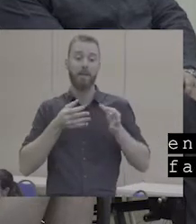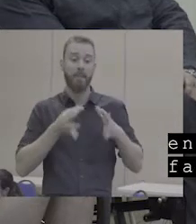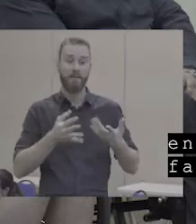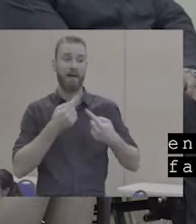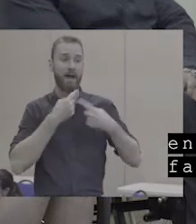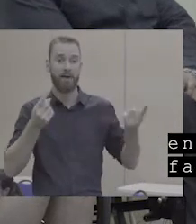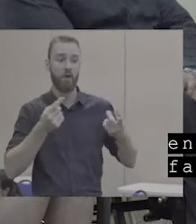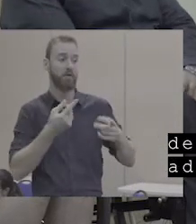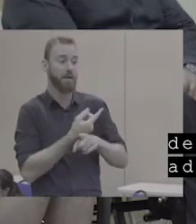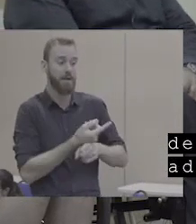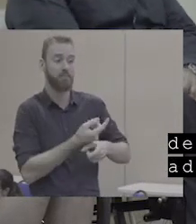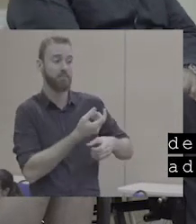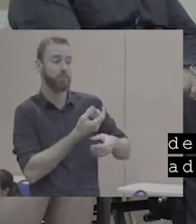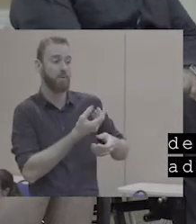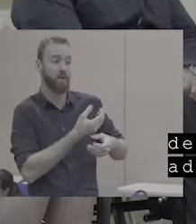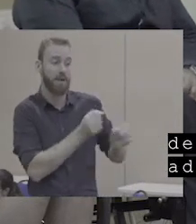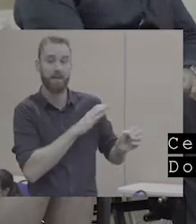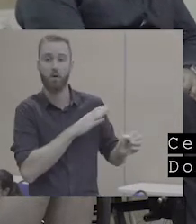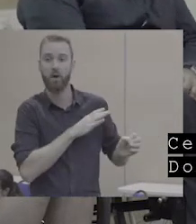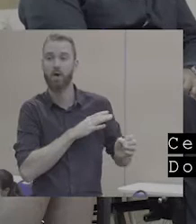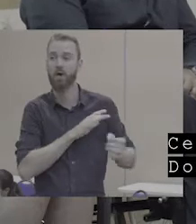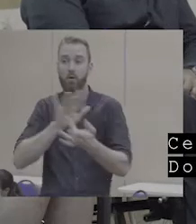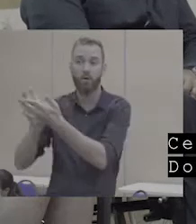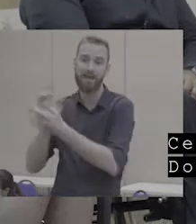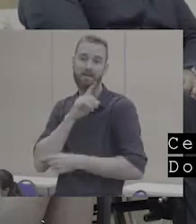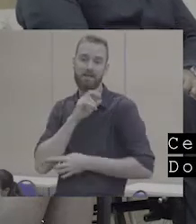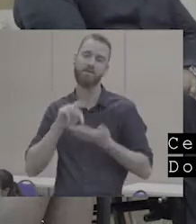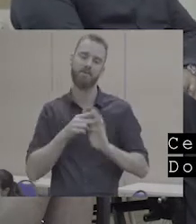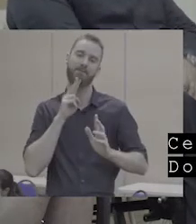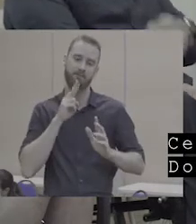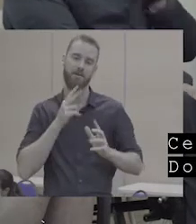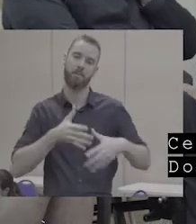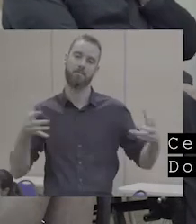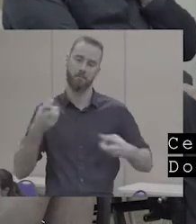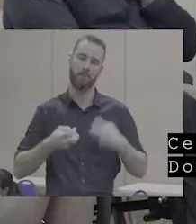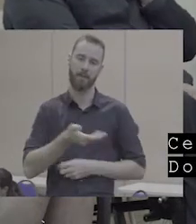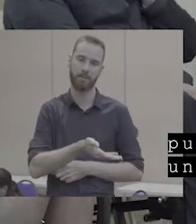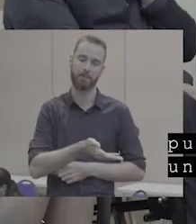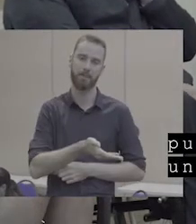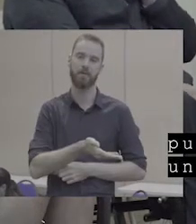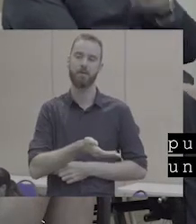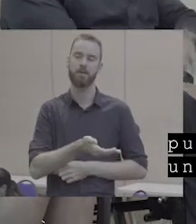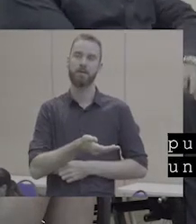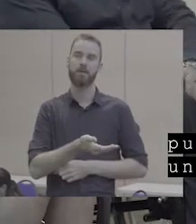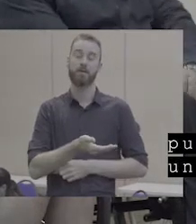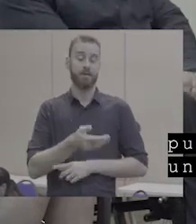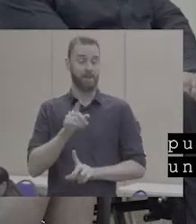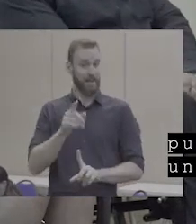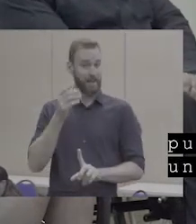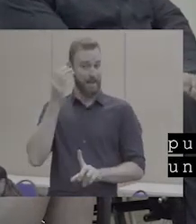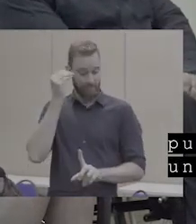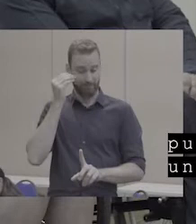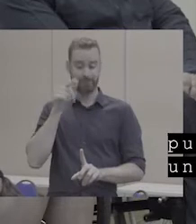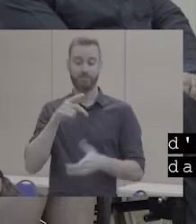d'exploitation, pour faire en sorte de rendre des logements adaptés, c'est pas une mince affaire. Donc, on croit sérieusement. Puis aussi,